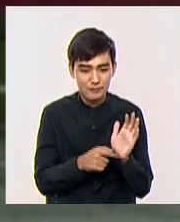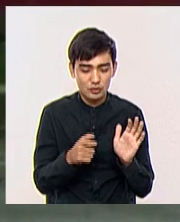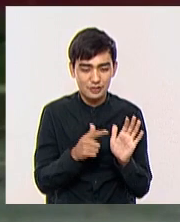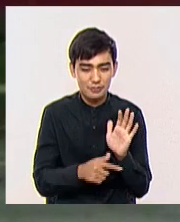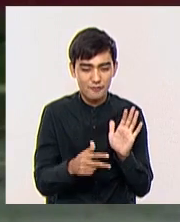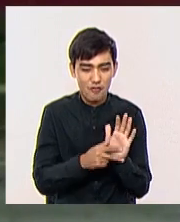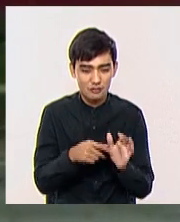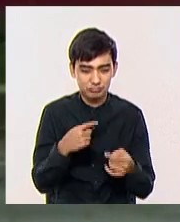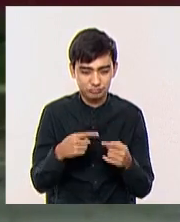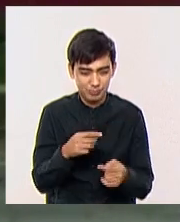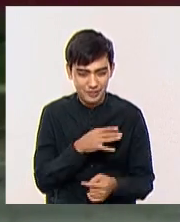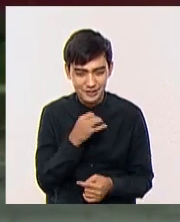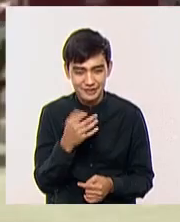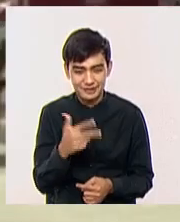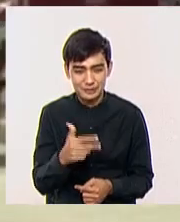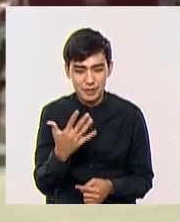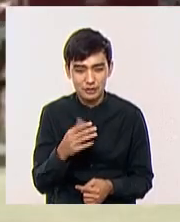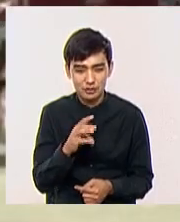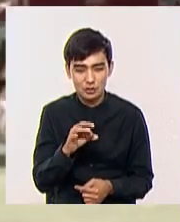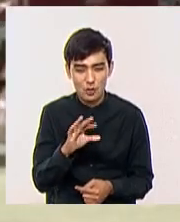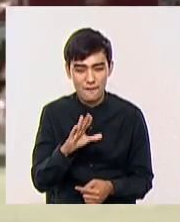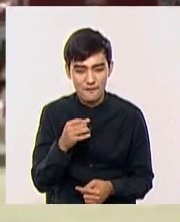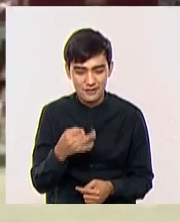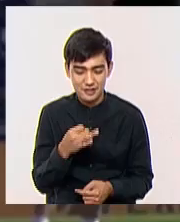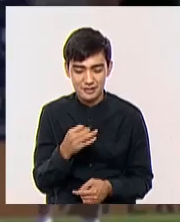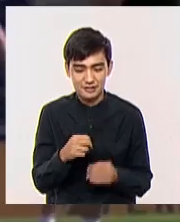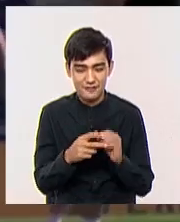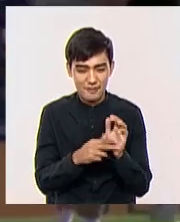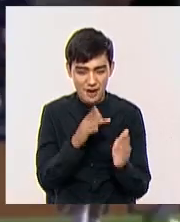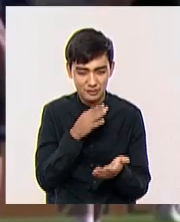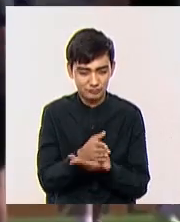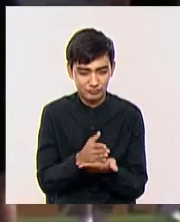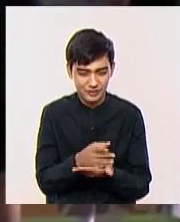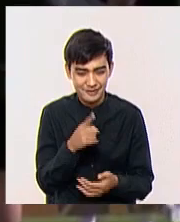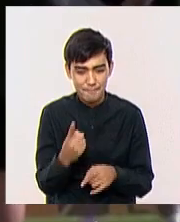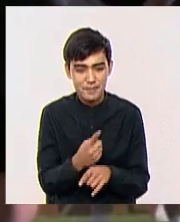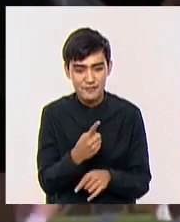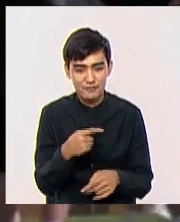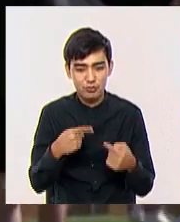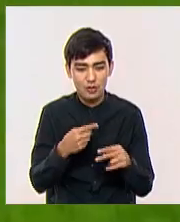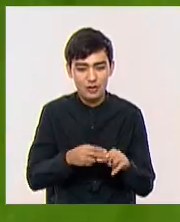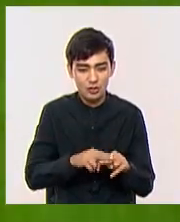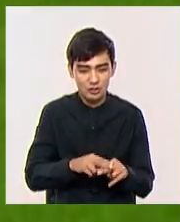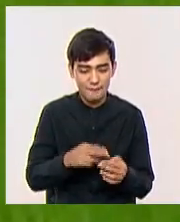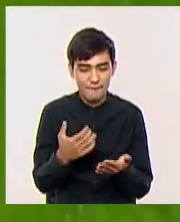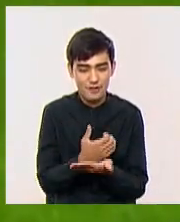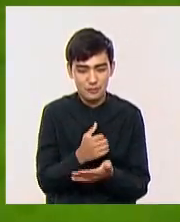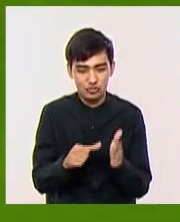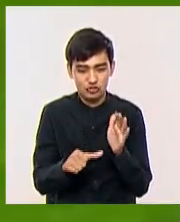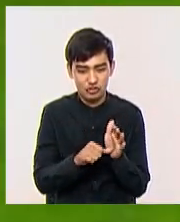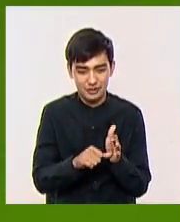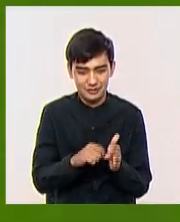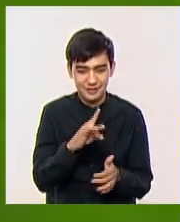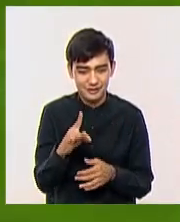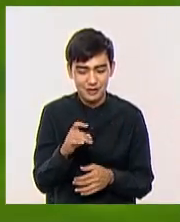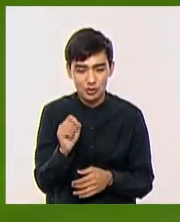778 матчей, 35 трофеев. За 17 лет в клубе «Барселона» он стал единственным футболистом, выигравшим 6 раз